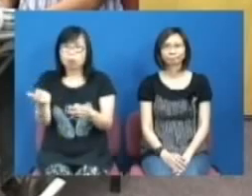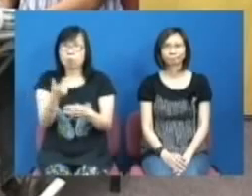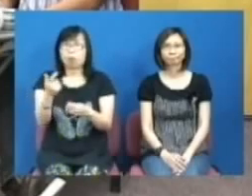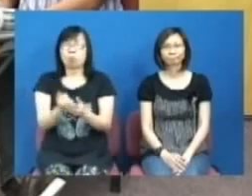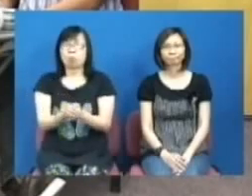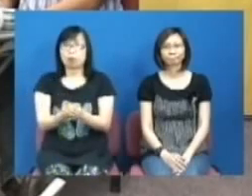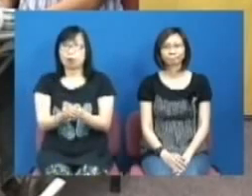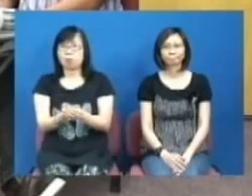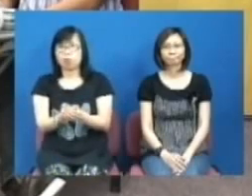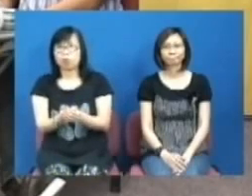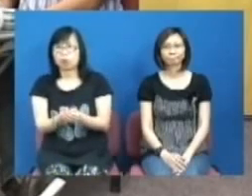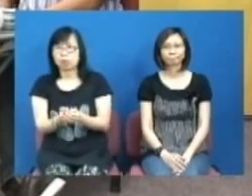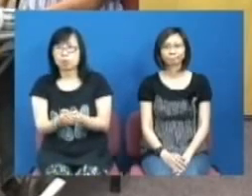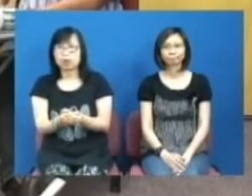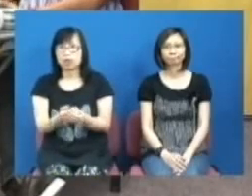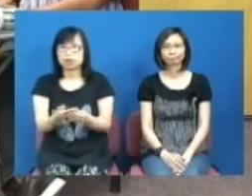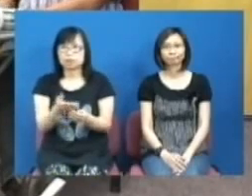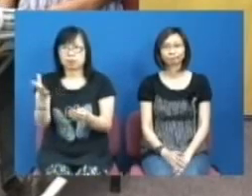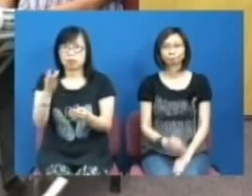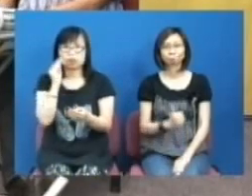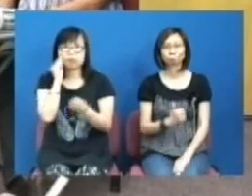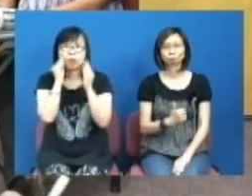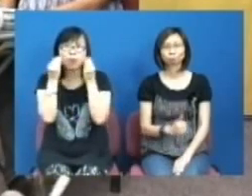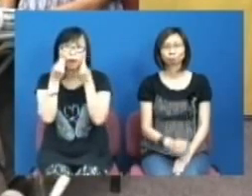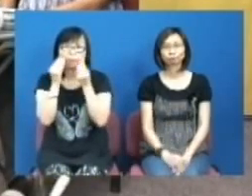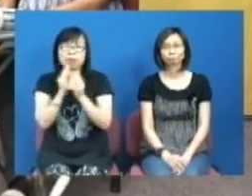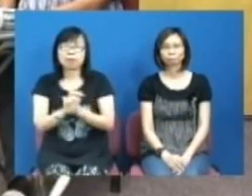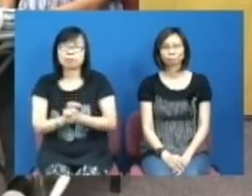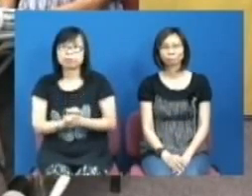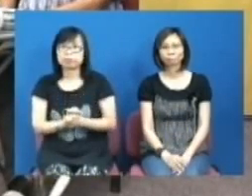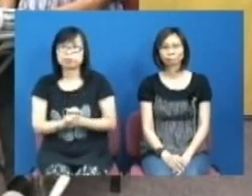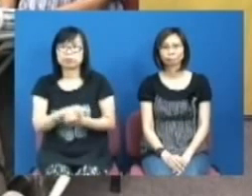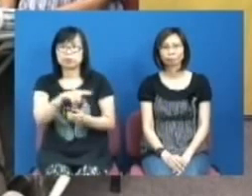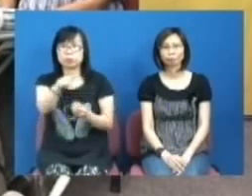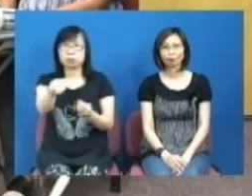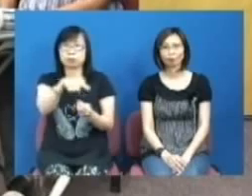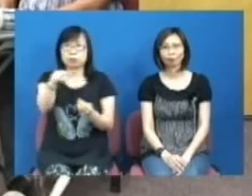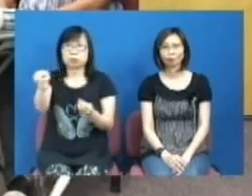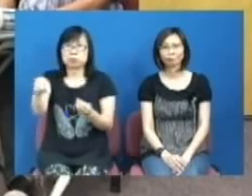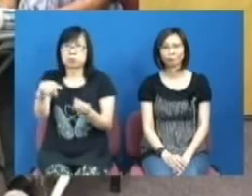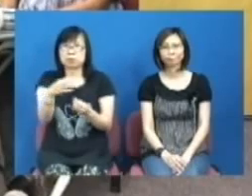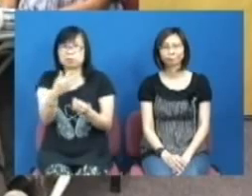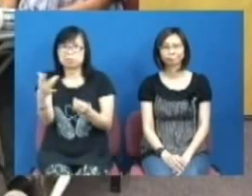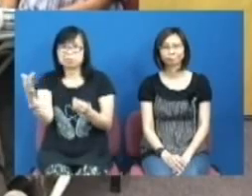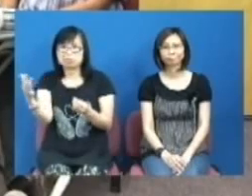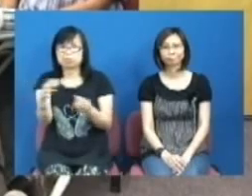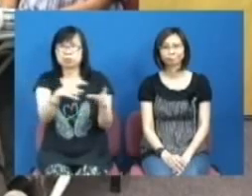束黨專政，當然是非常尷尬。如果他得票高的話，更加是尷尬。所以呢，